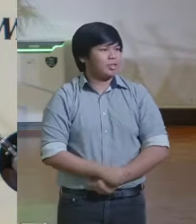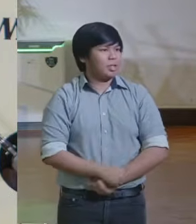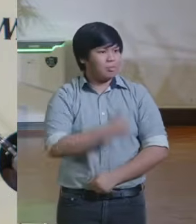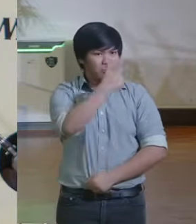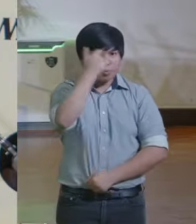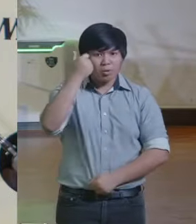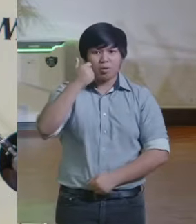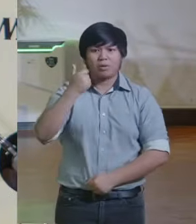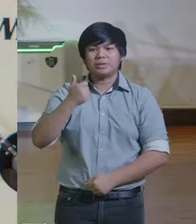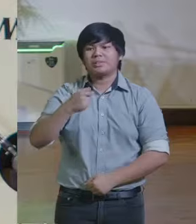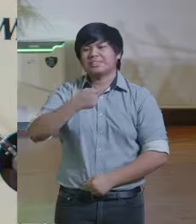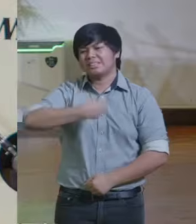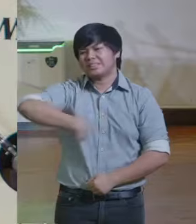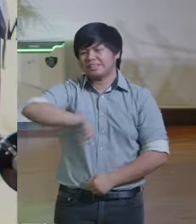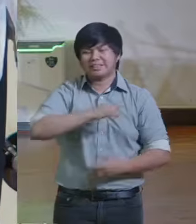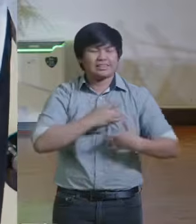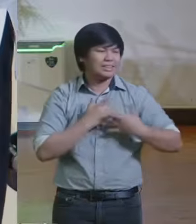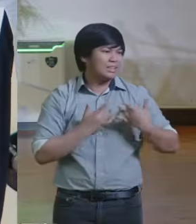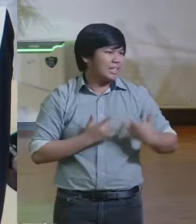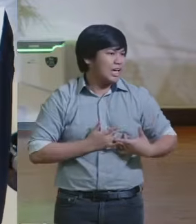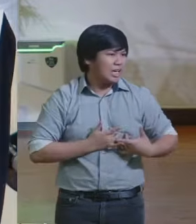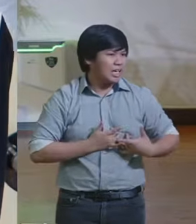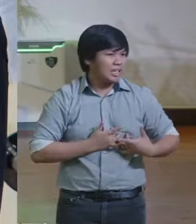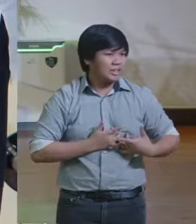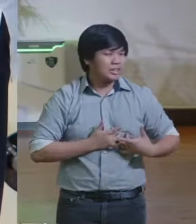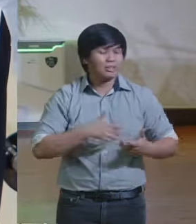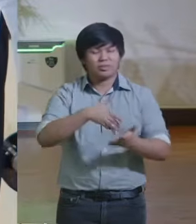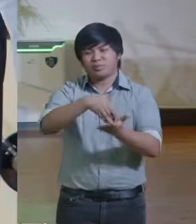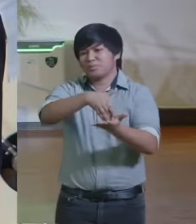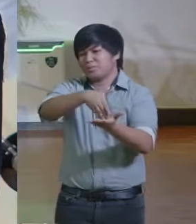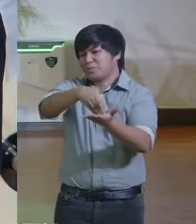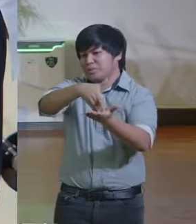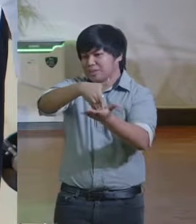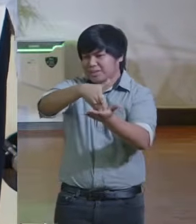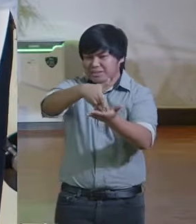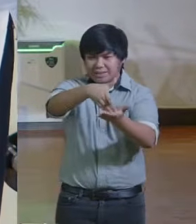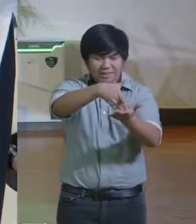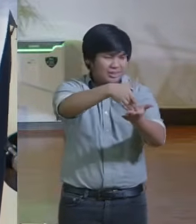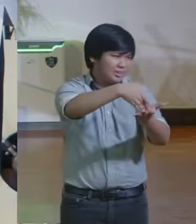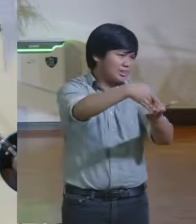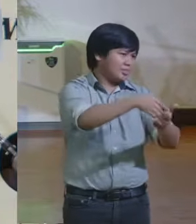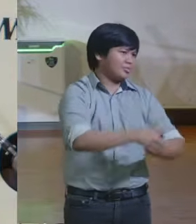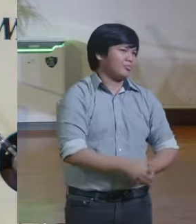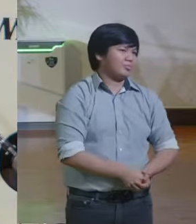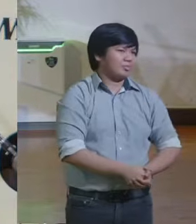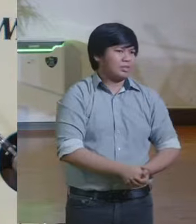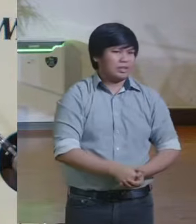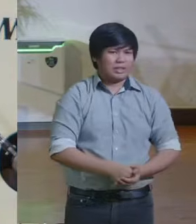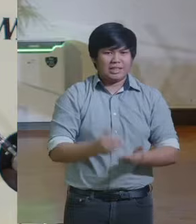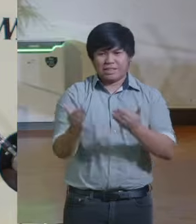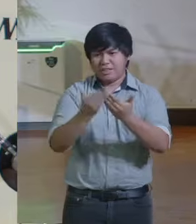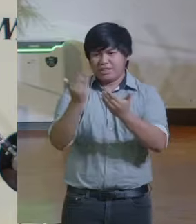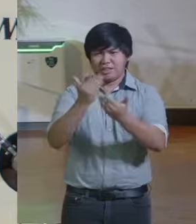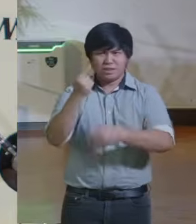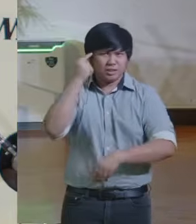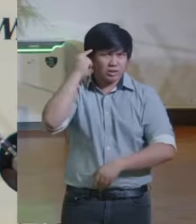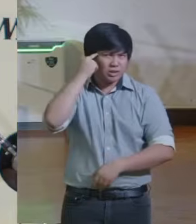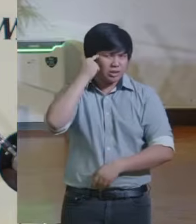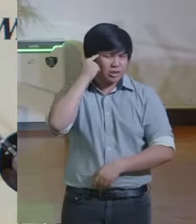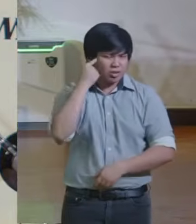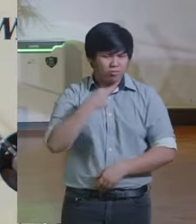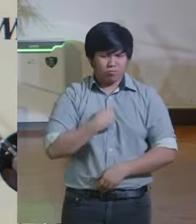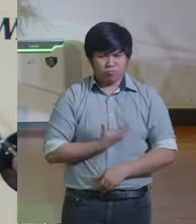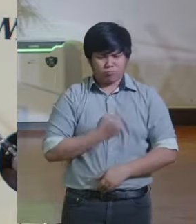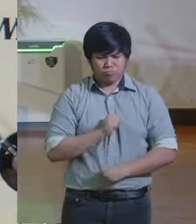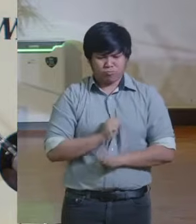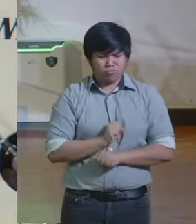Sapagkat napakarupok ng mga tao, napakarupok natin, at napakadali natin mahatak